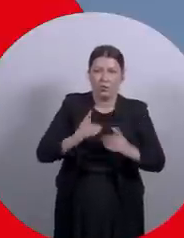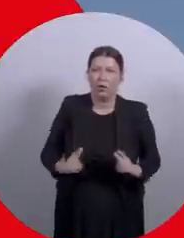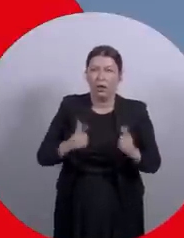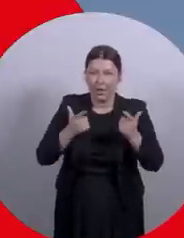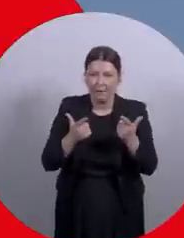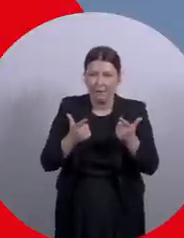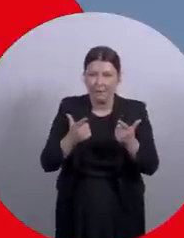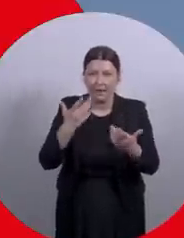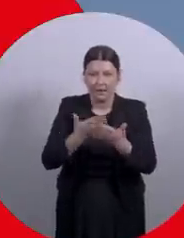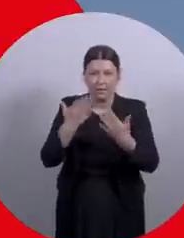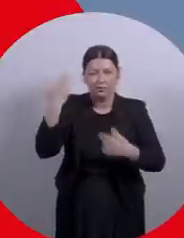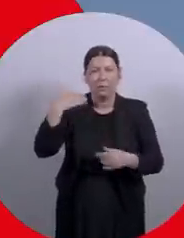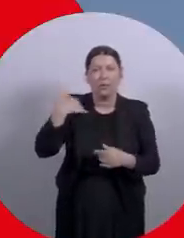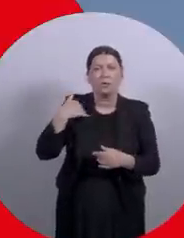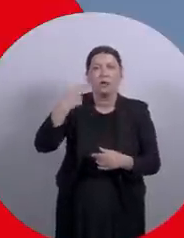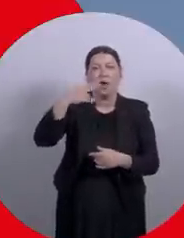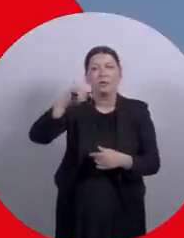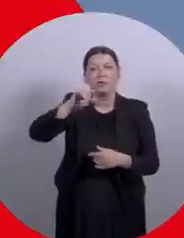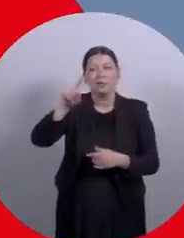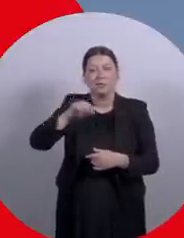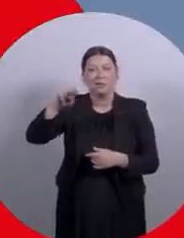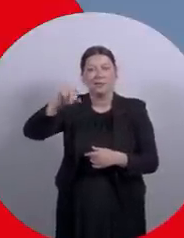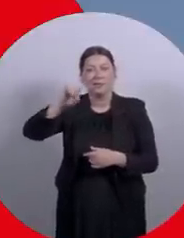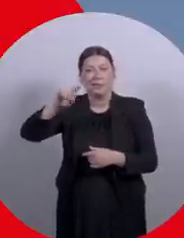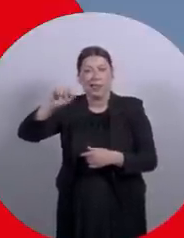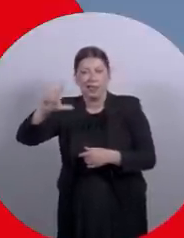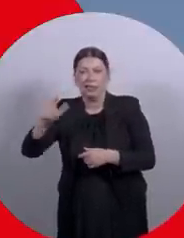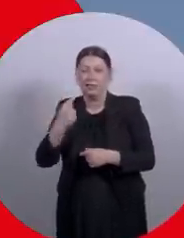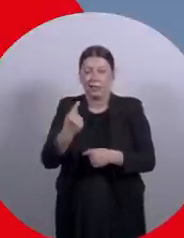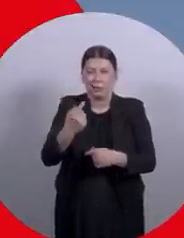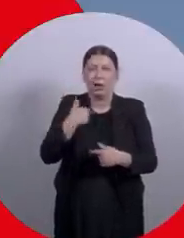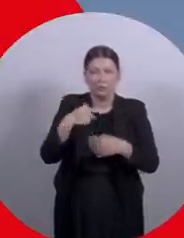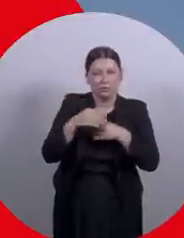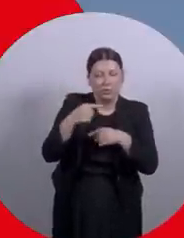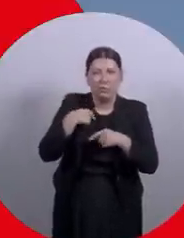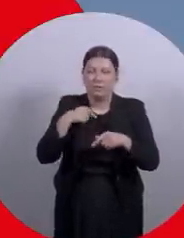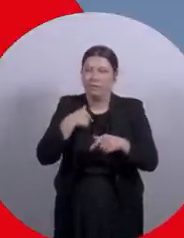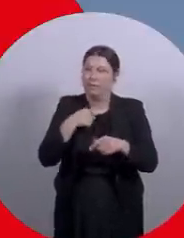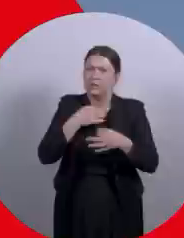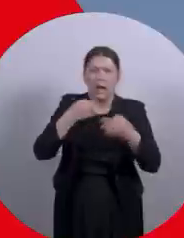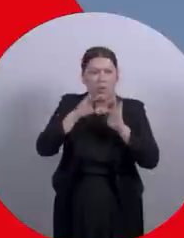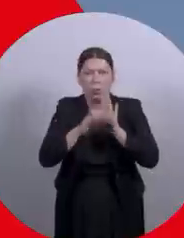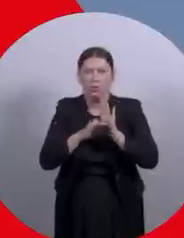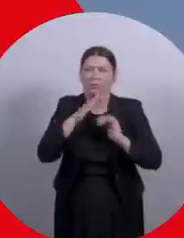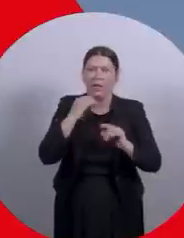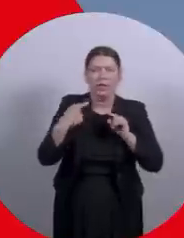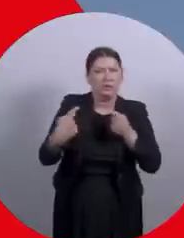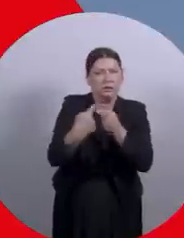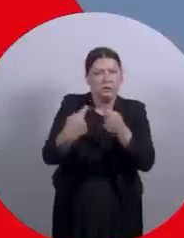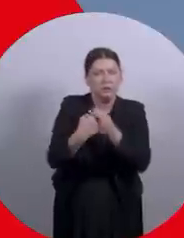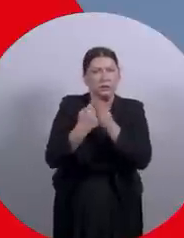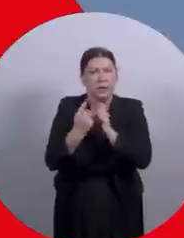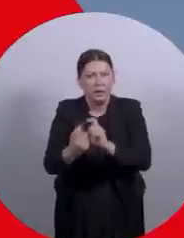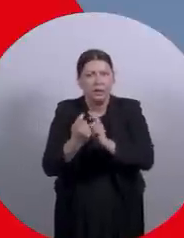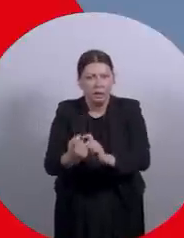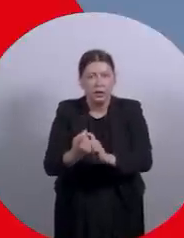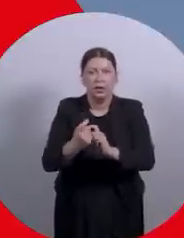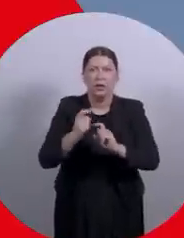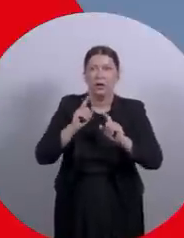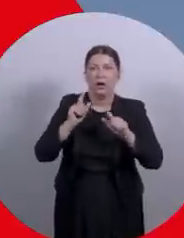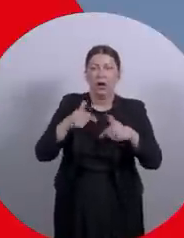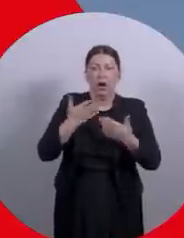unterstützen es wurde gestritten an der Tagesordnung ich hatte die Koalition miterlebt